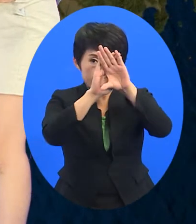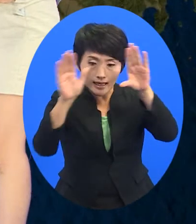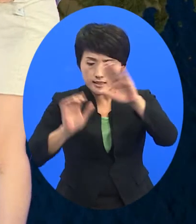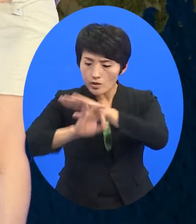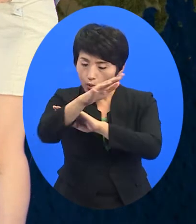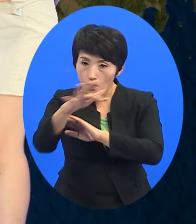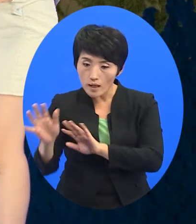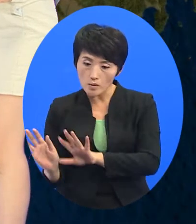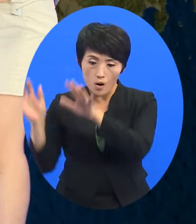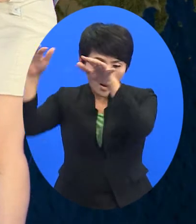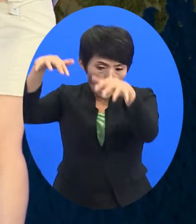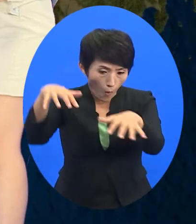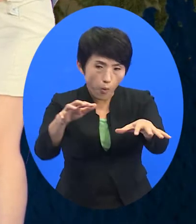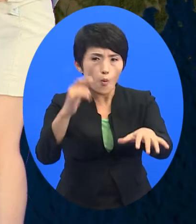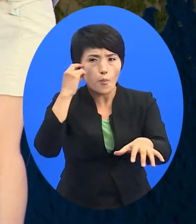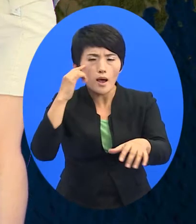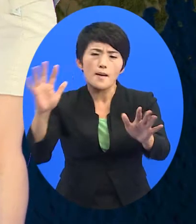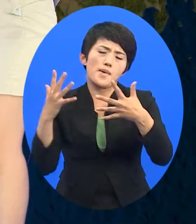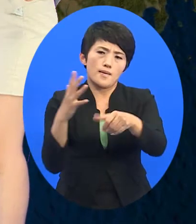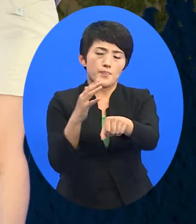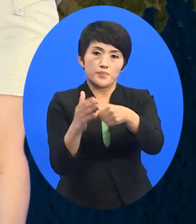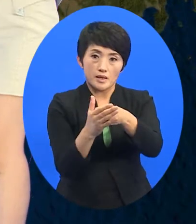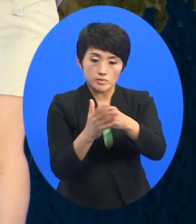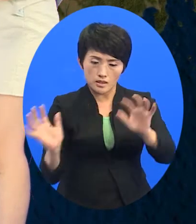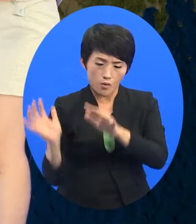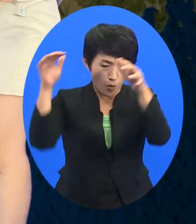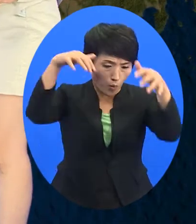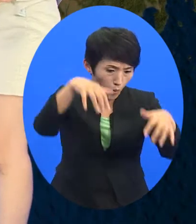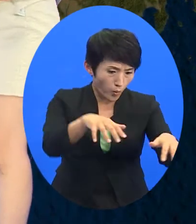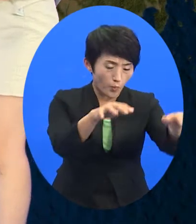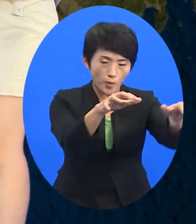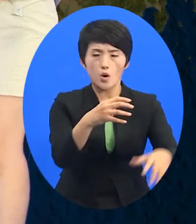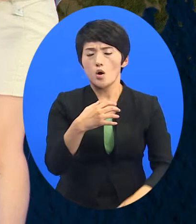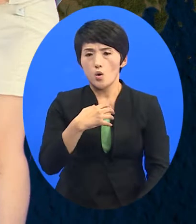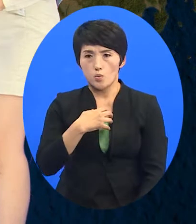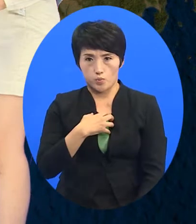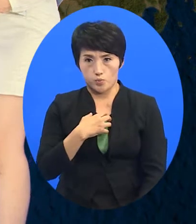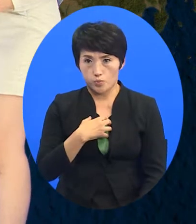동해안에는 너울에 의한 파도가 높게 일면서 해안도로나 방파제를 넘는 곳이